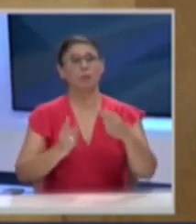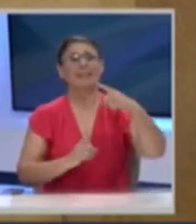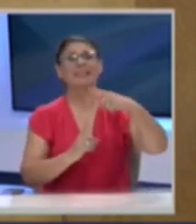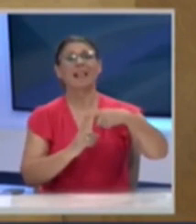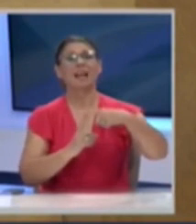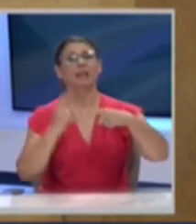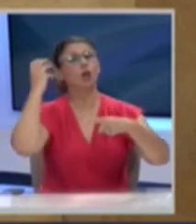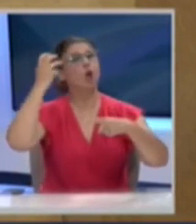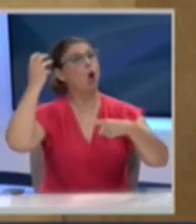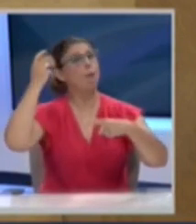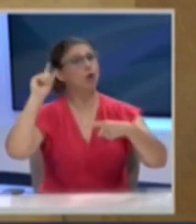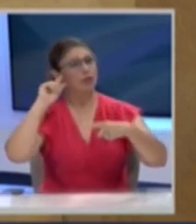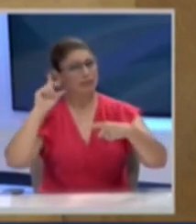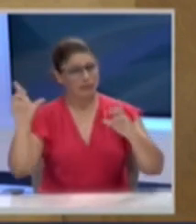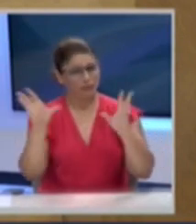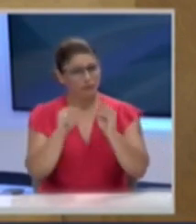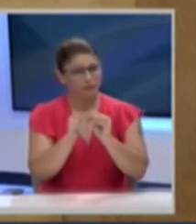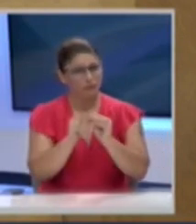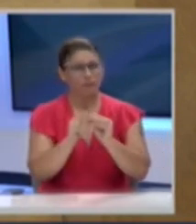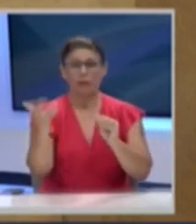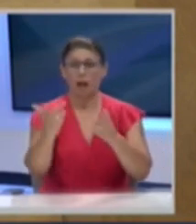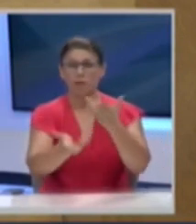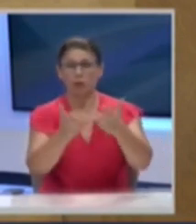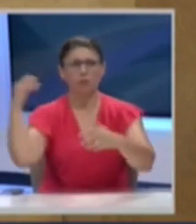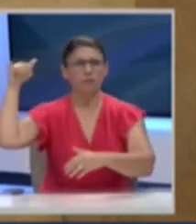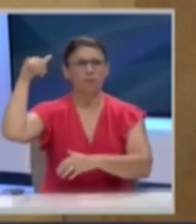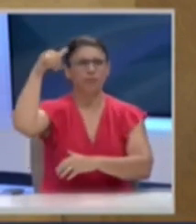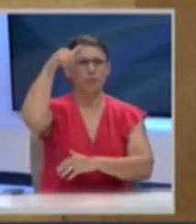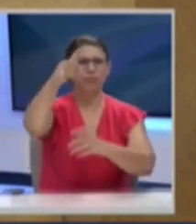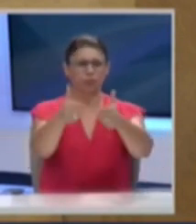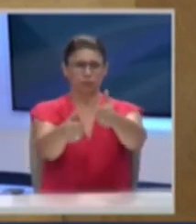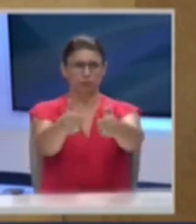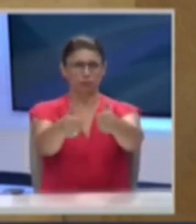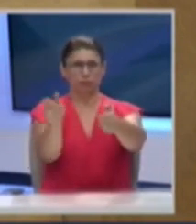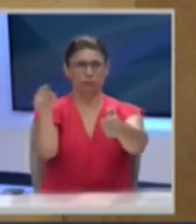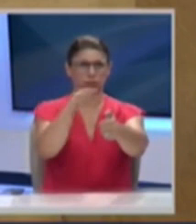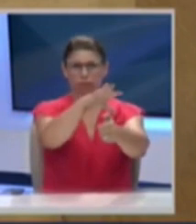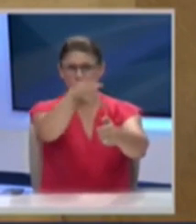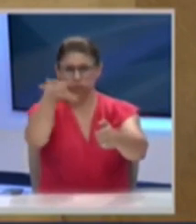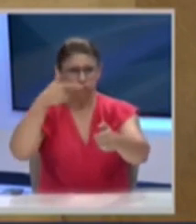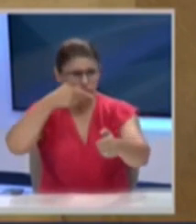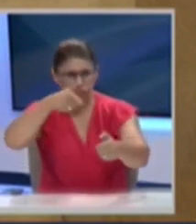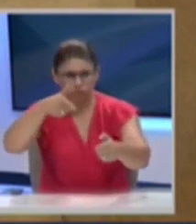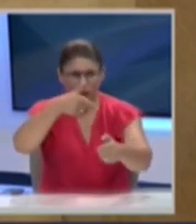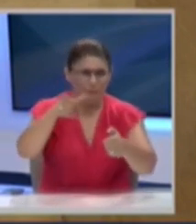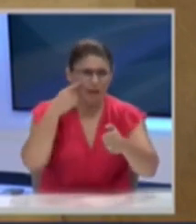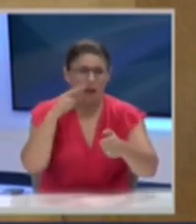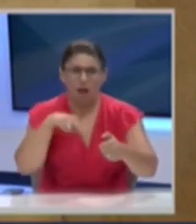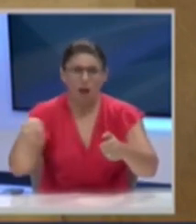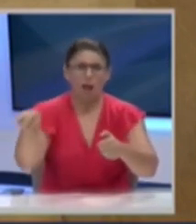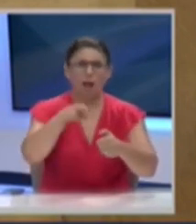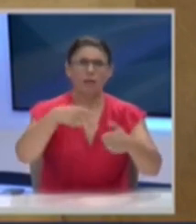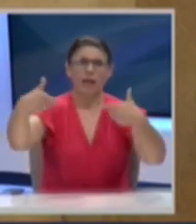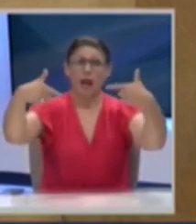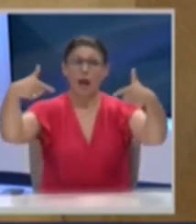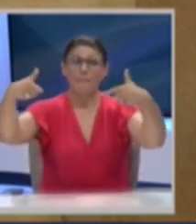αμέσως για μια εστία φωτιά όταν εκδηλωθεί. Αισθητήρες μέτρησης θερμοκρασίας, κάμερες